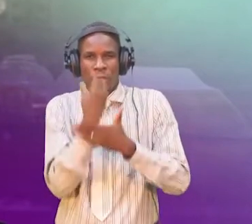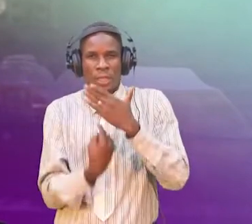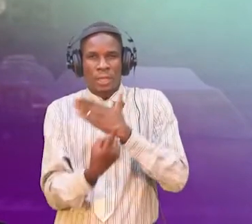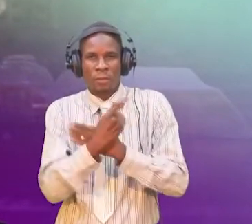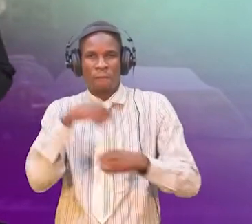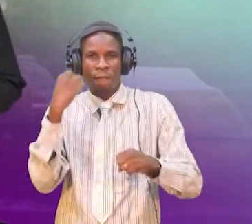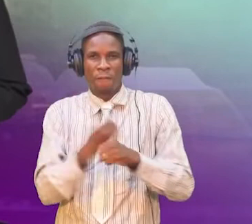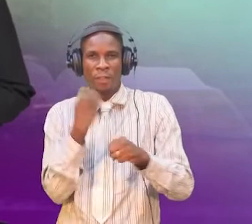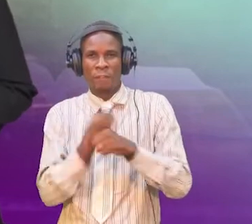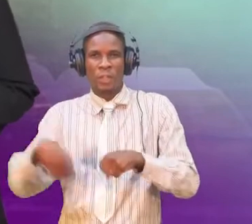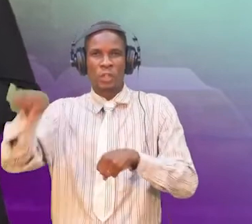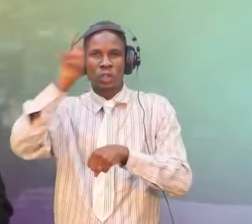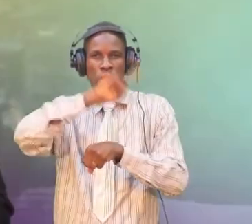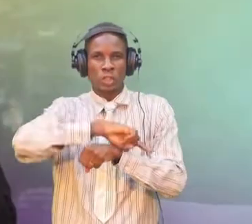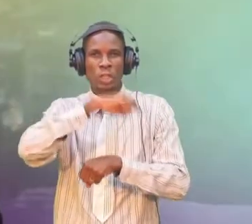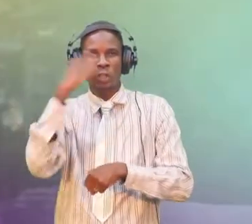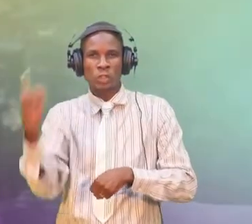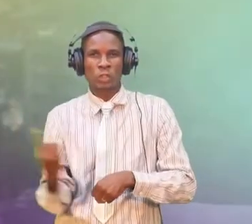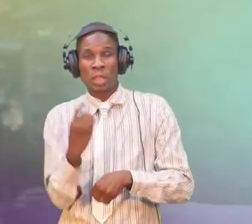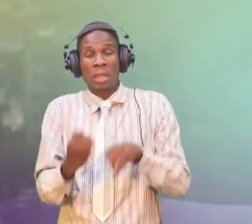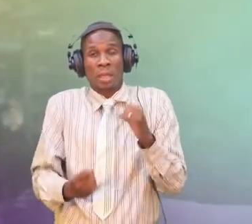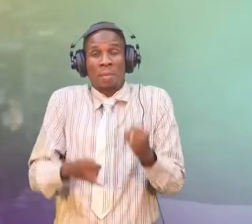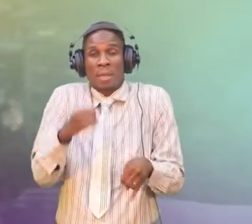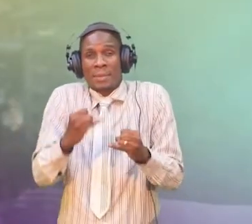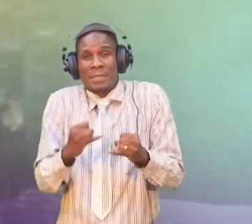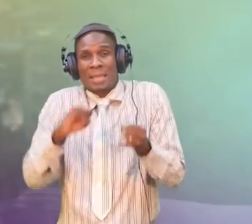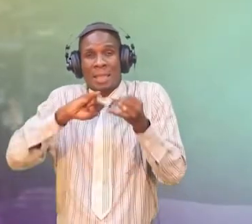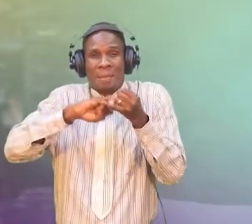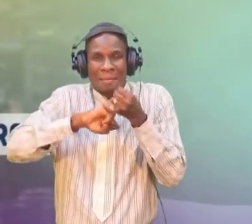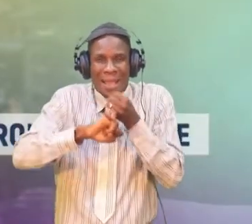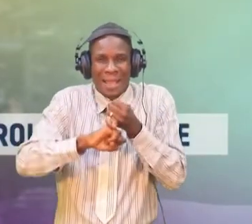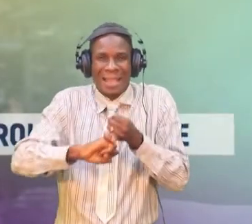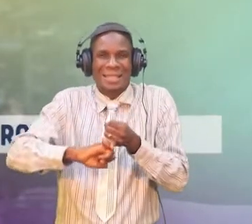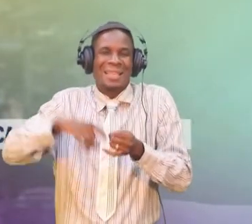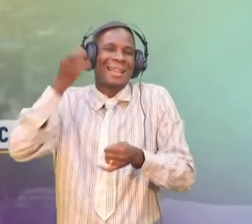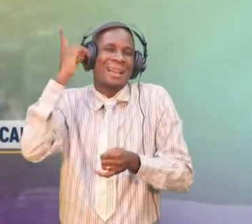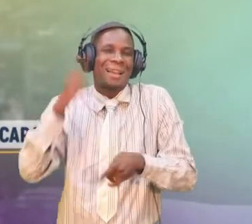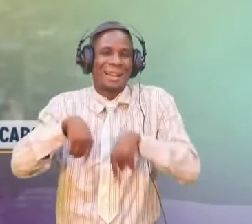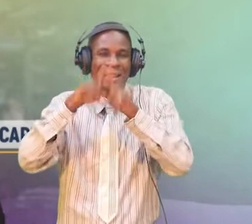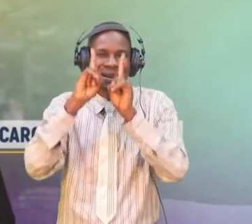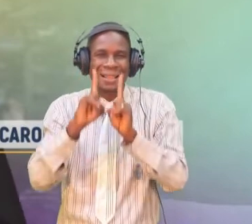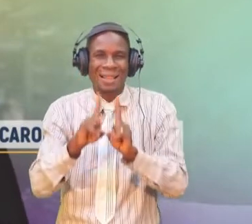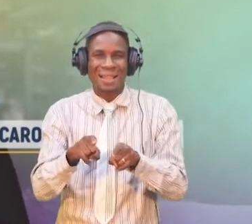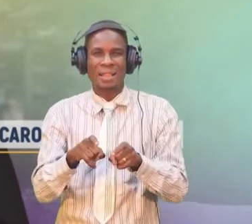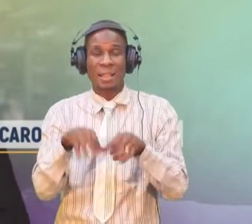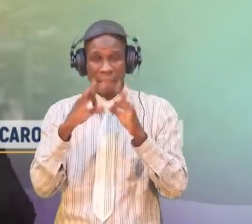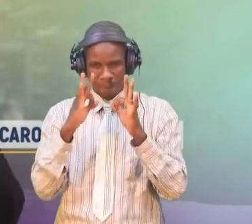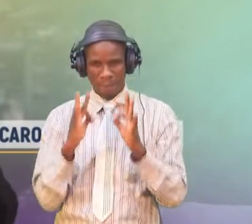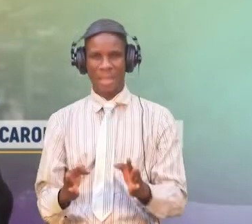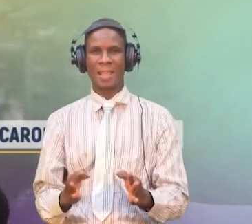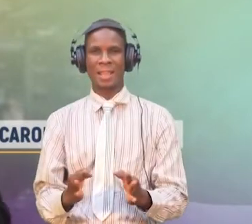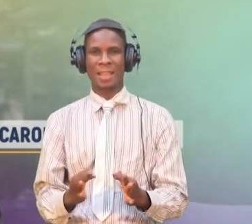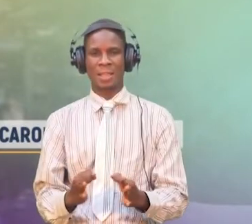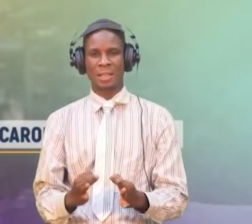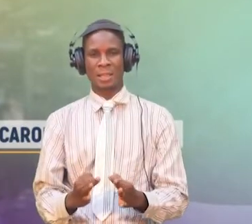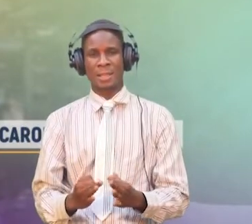ya esengo basalaka mokolo na mokolo ezala bobalani mibambule sili koleka ezali na